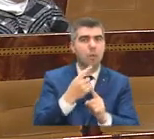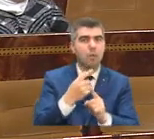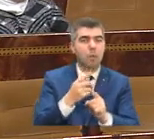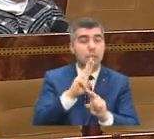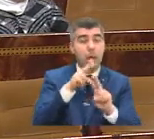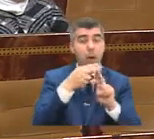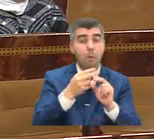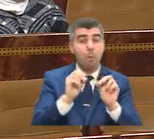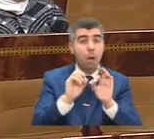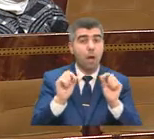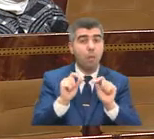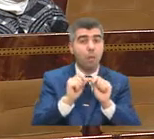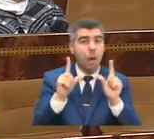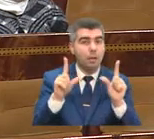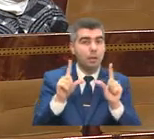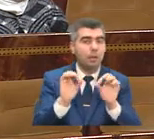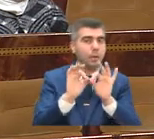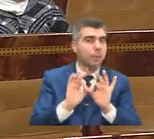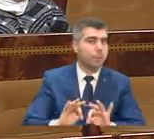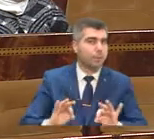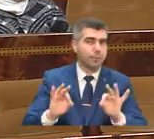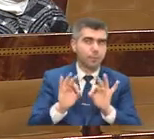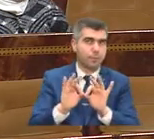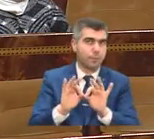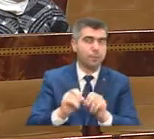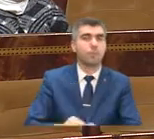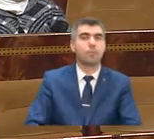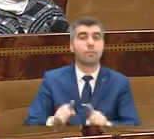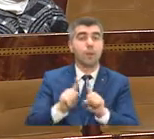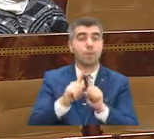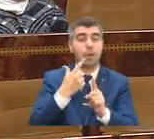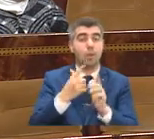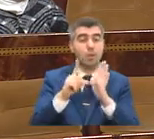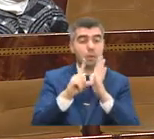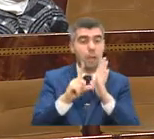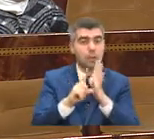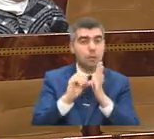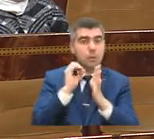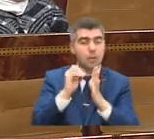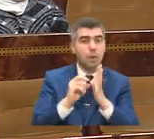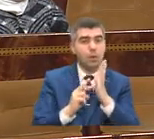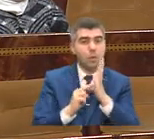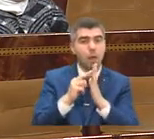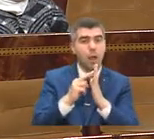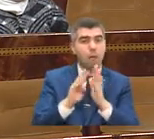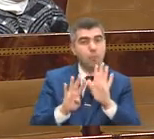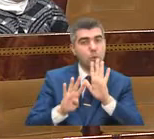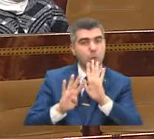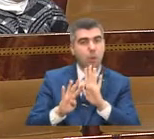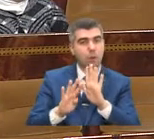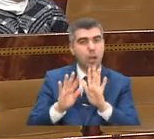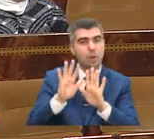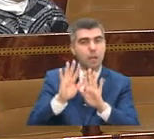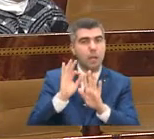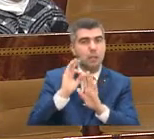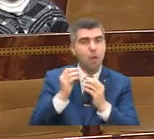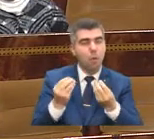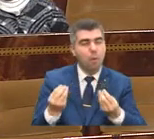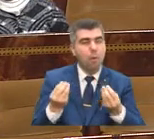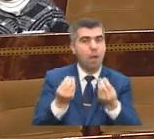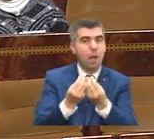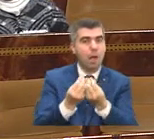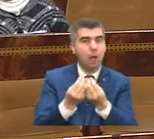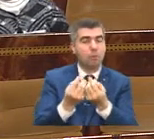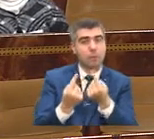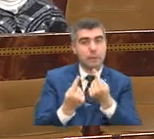واضح وملموس، بحيث أن هاد التقنيون ومساعدون التقنيين صحيح أنهم كيخضعوا لواحد النظام ديال الهيئة